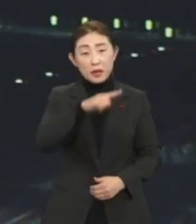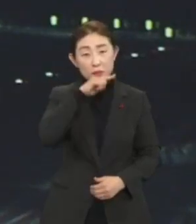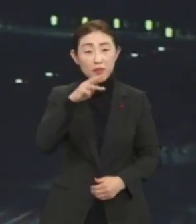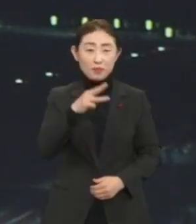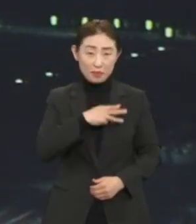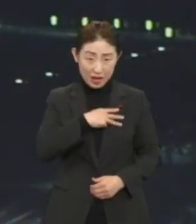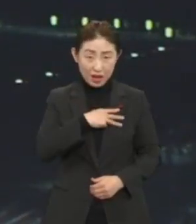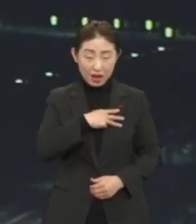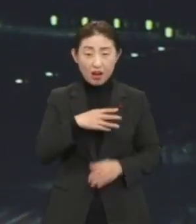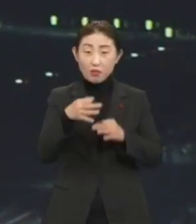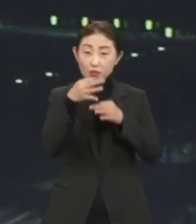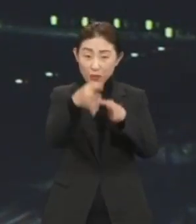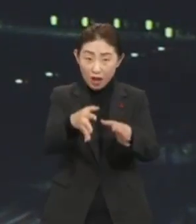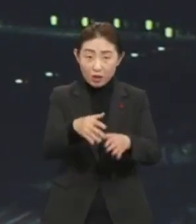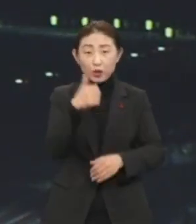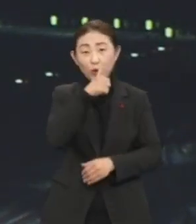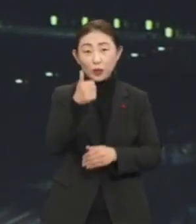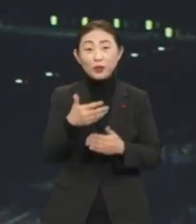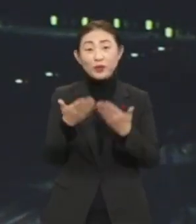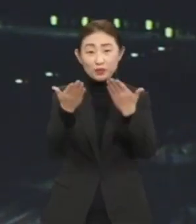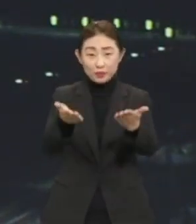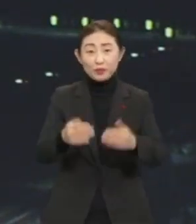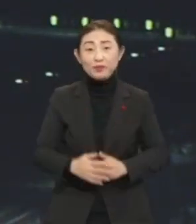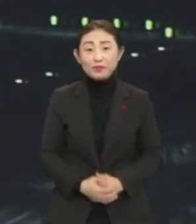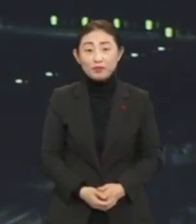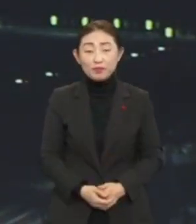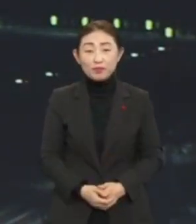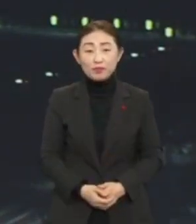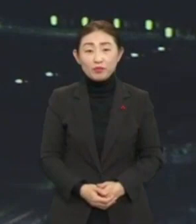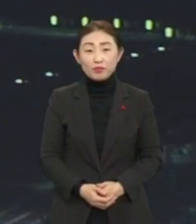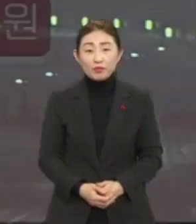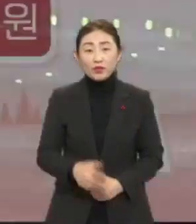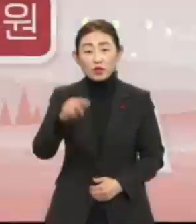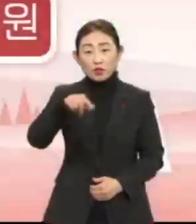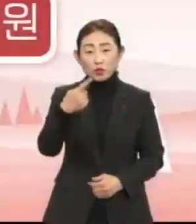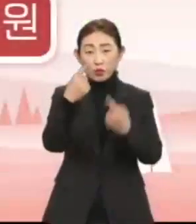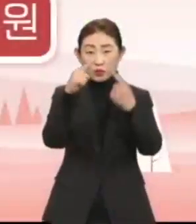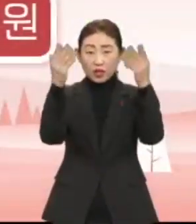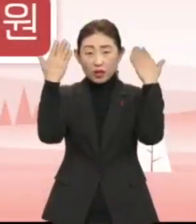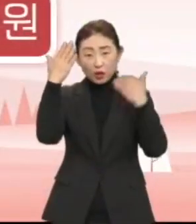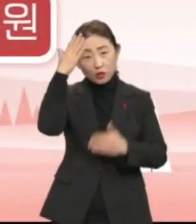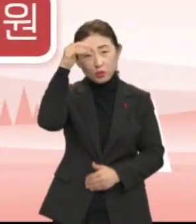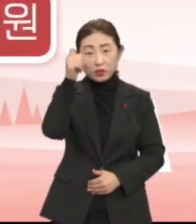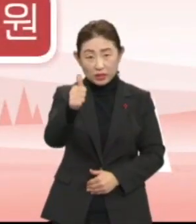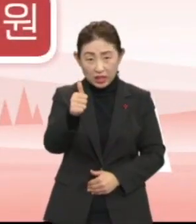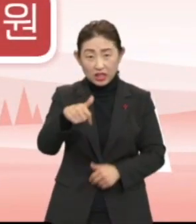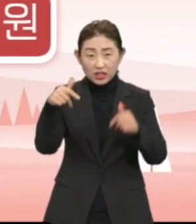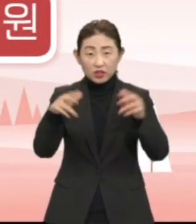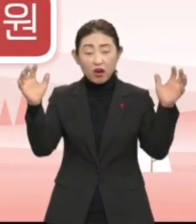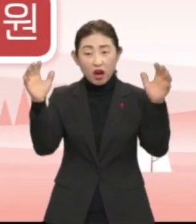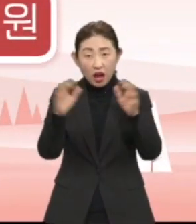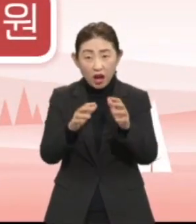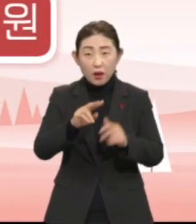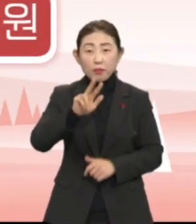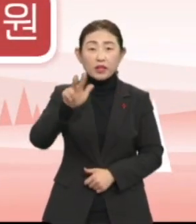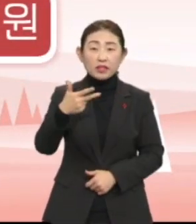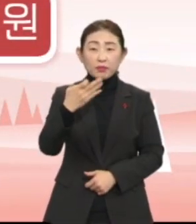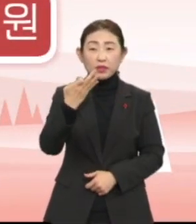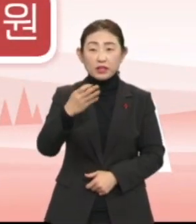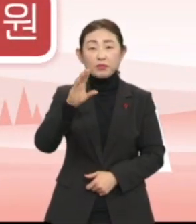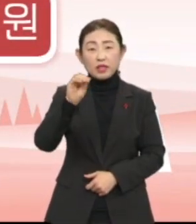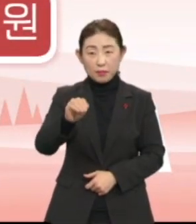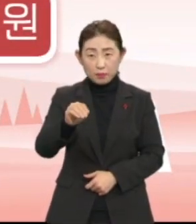이어서 희망 2024 나눔 캠페인에 참여해 주신 분들입니다. 우성대학교 오덕성 총장 외 조직원